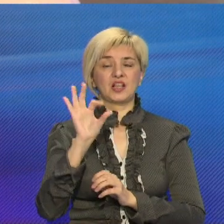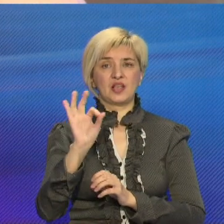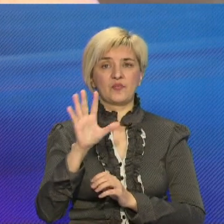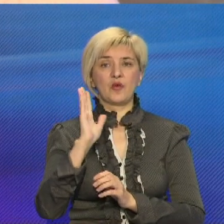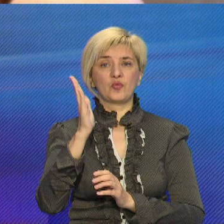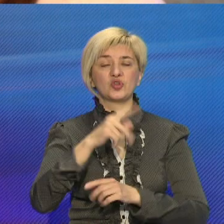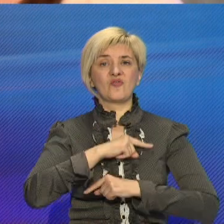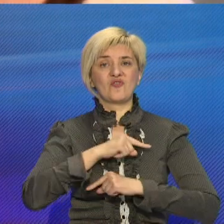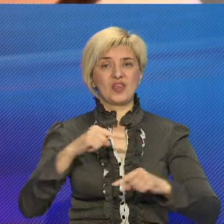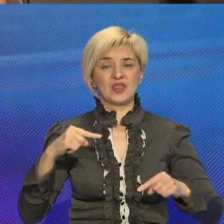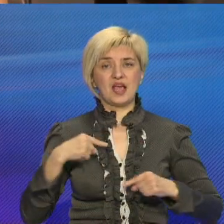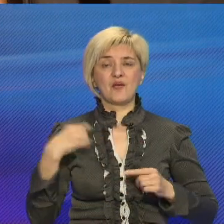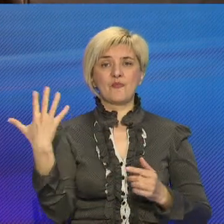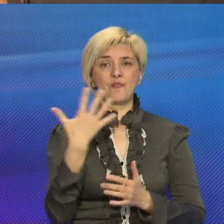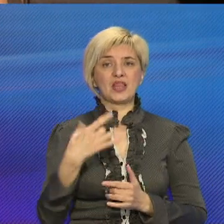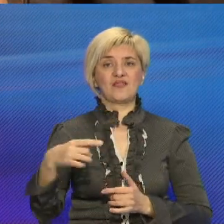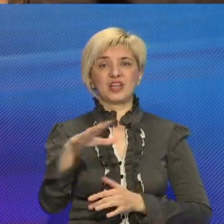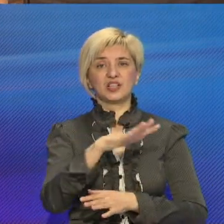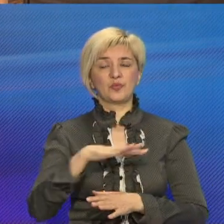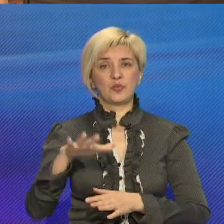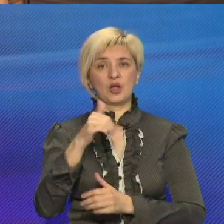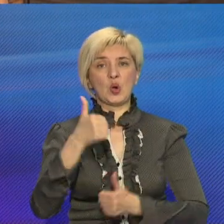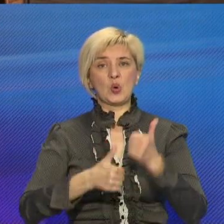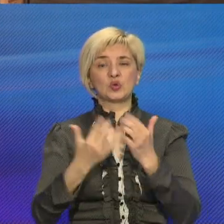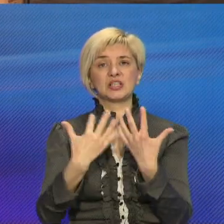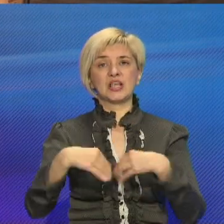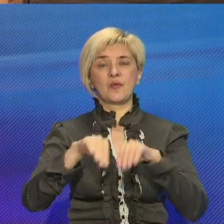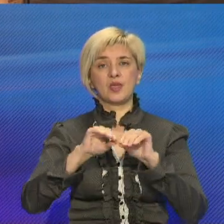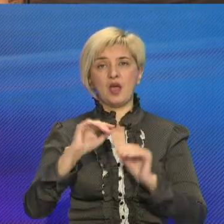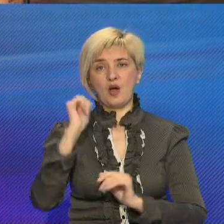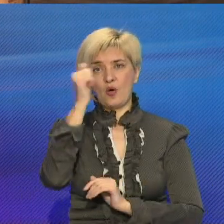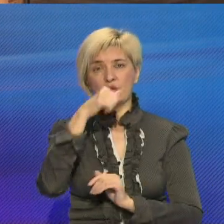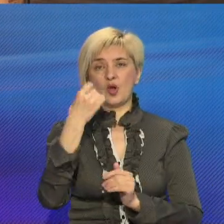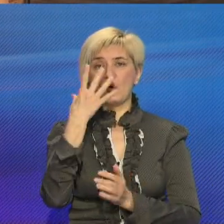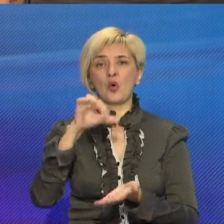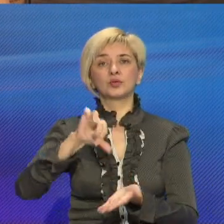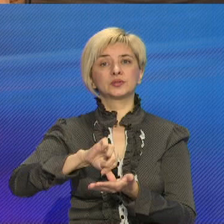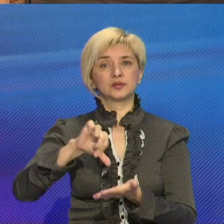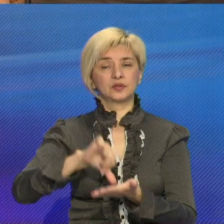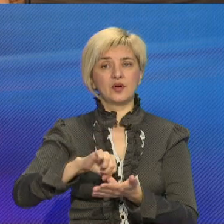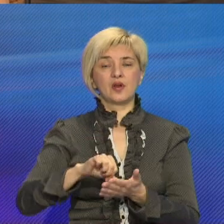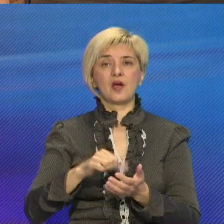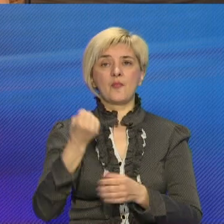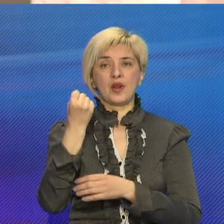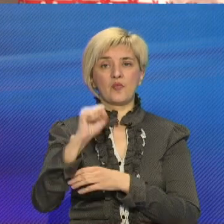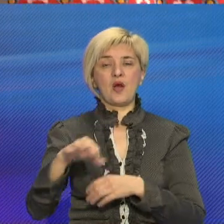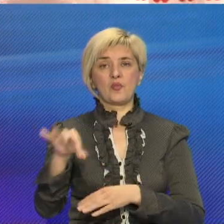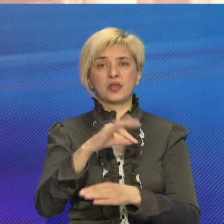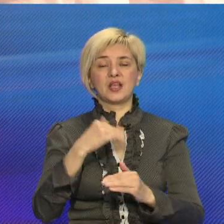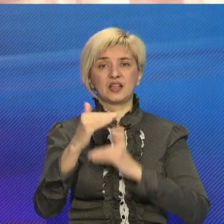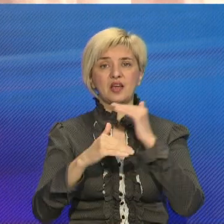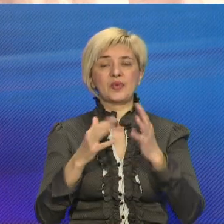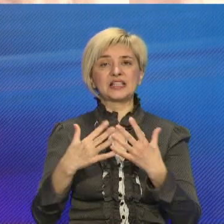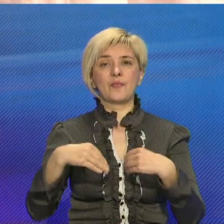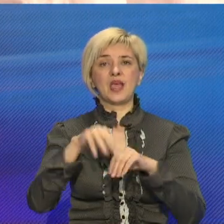финал 5-го республиканского конкурса «Семья года». Родинщину представит переможцы областного этапа «Семья Миклаш» с